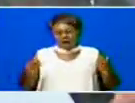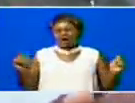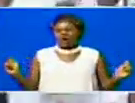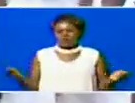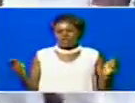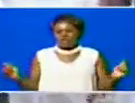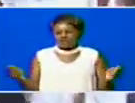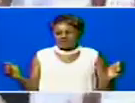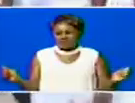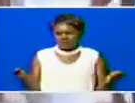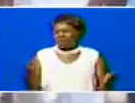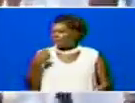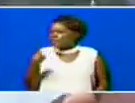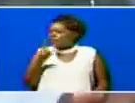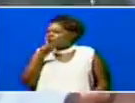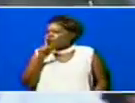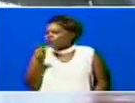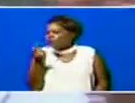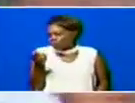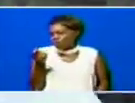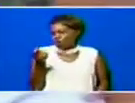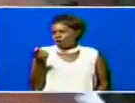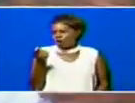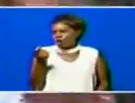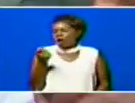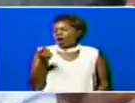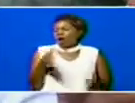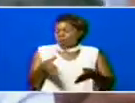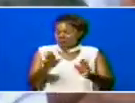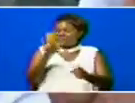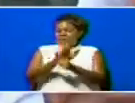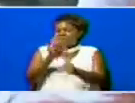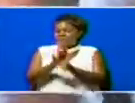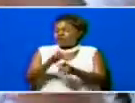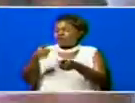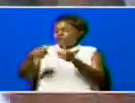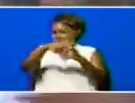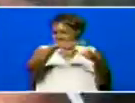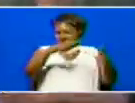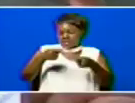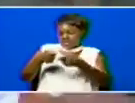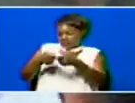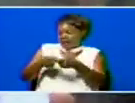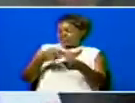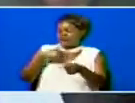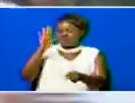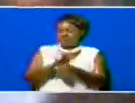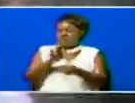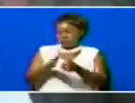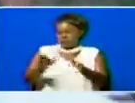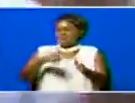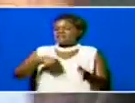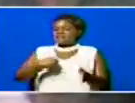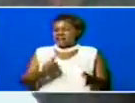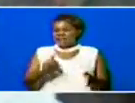witchcraft. Sema pole pole baba. There are so many ways of killing a rat. This is what I'm telling you guys. Sisi